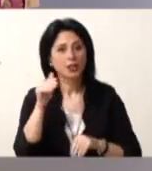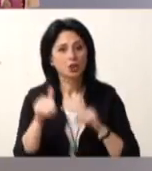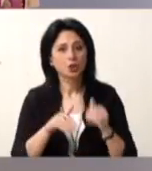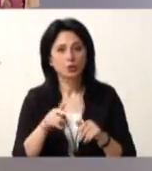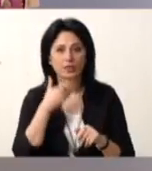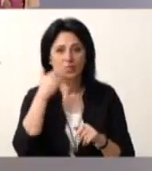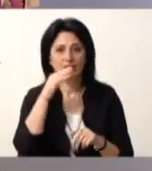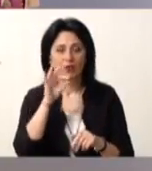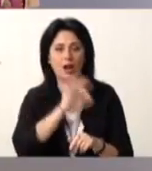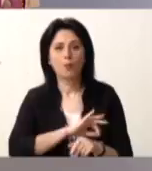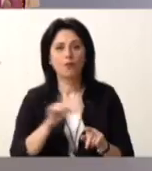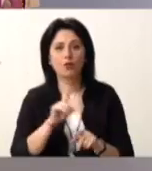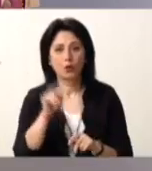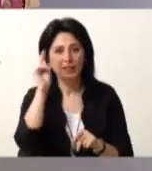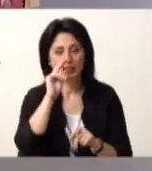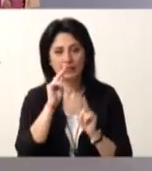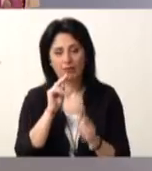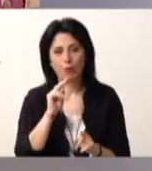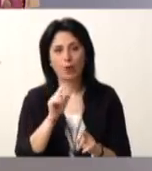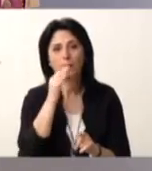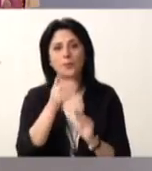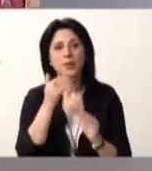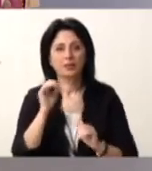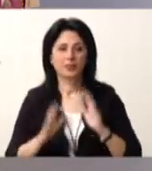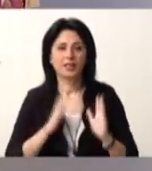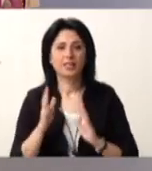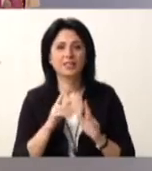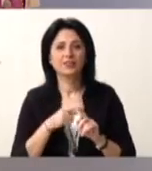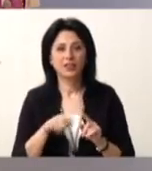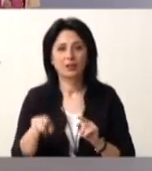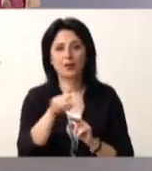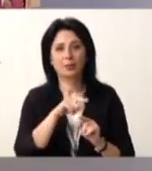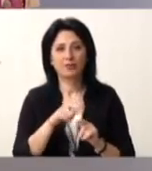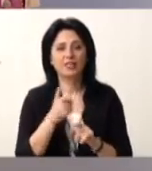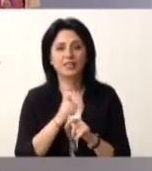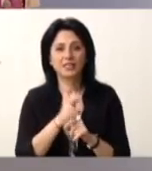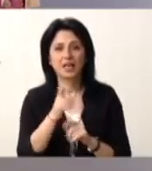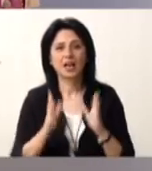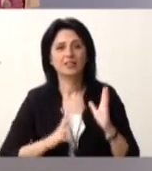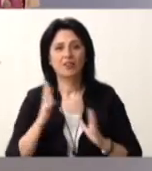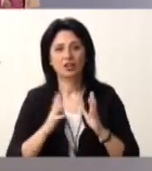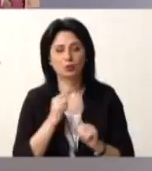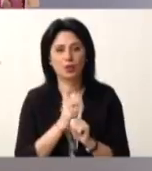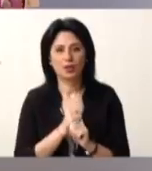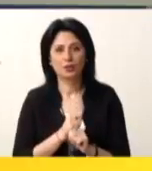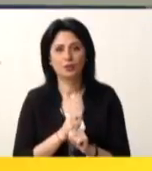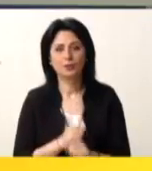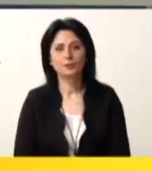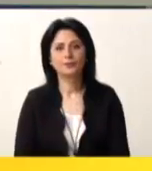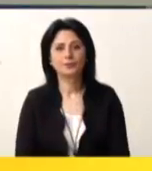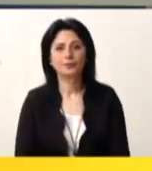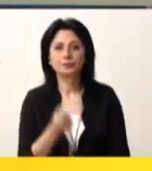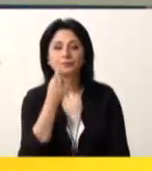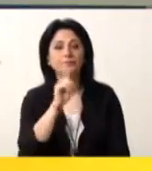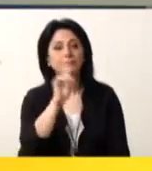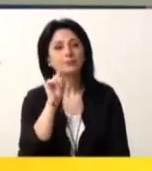ეს ზაფხული გამოიყენოთ იმისთვის, რომ ისწავლოთ, ხოლო მანამდე ეცადეთ, რომ ამ მეგობრულ გარემოში ძალიან სახალისო ვარჯიშები გააკეთოთ. თუმცა აქ